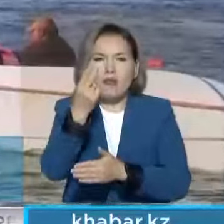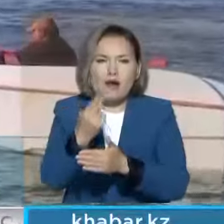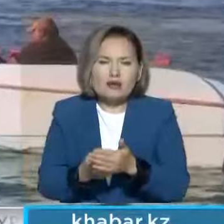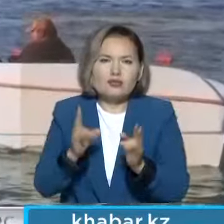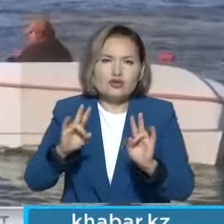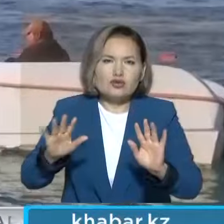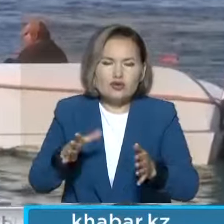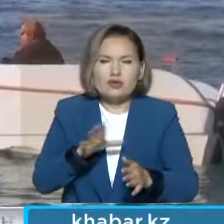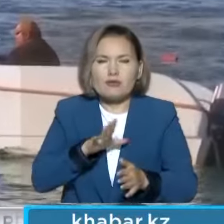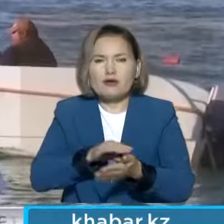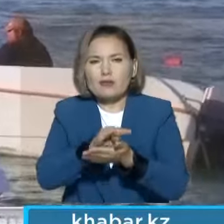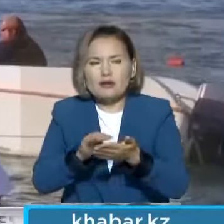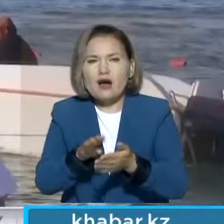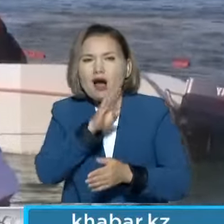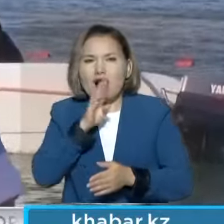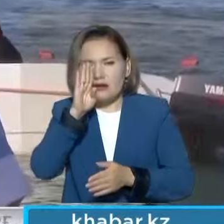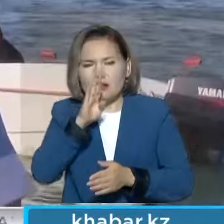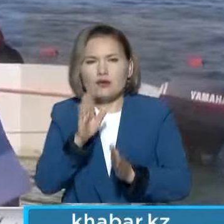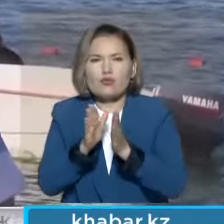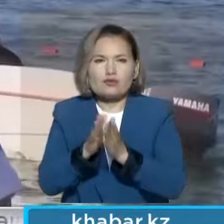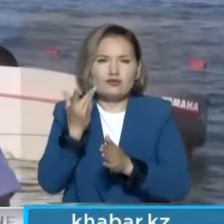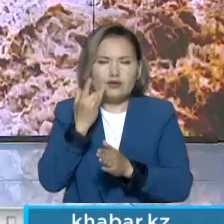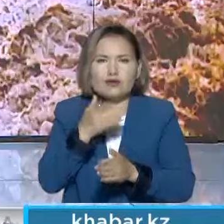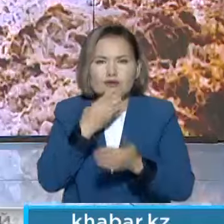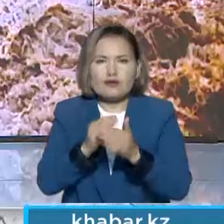ата-аналарды балаларға баскөз болуын сұраймыз.